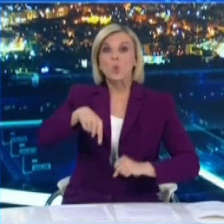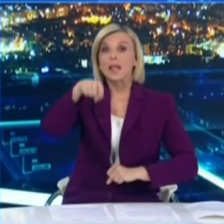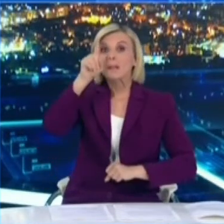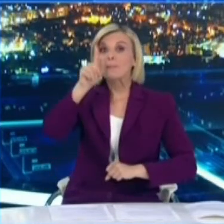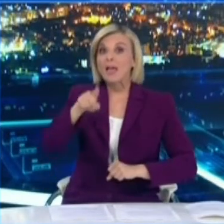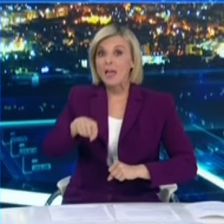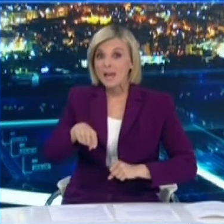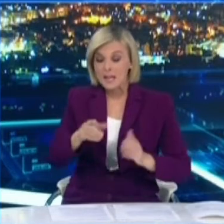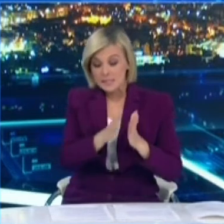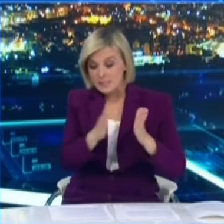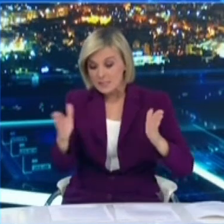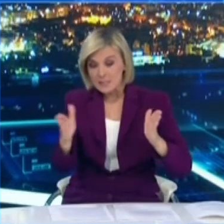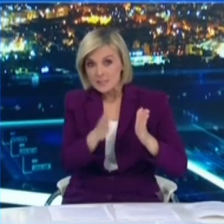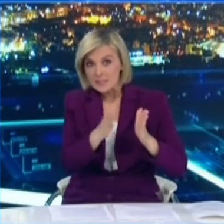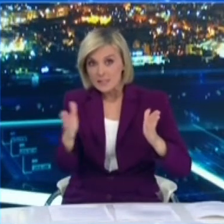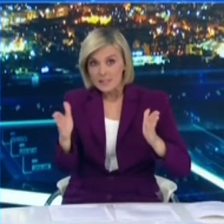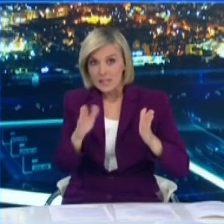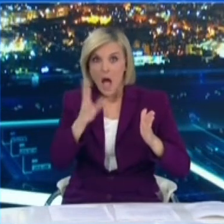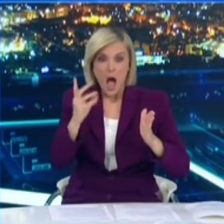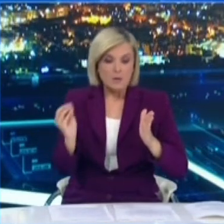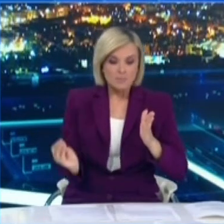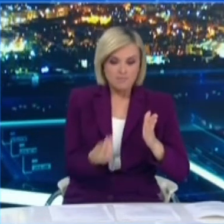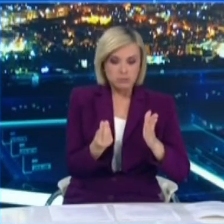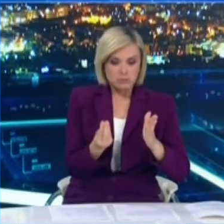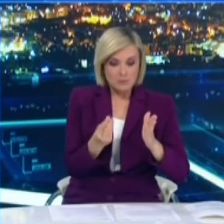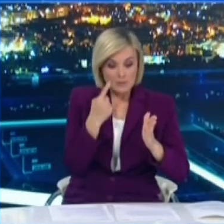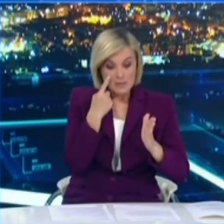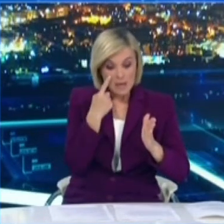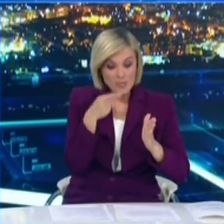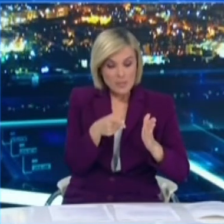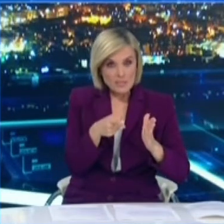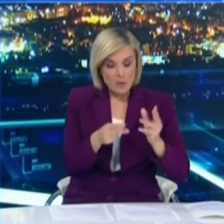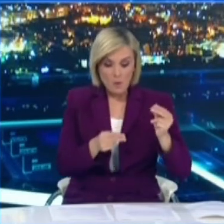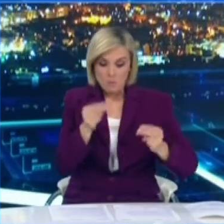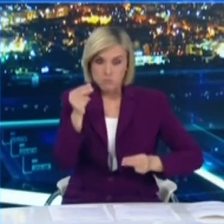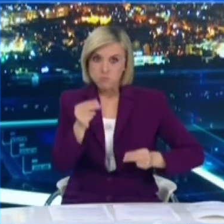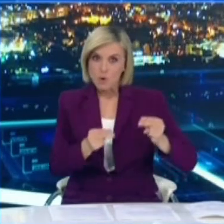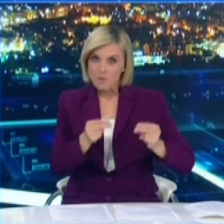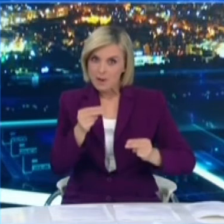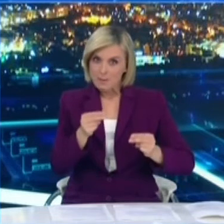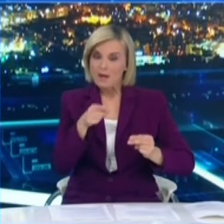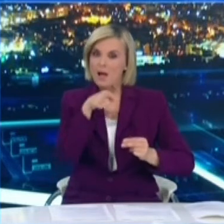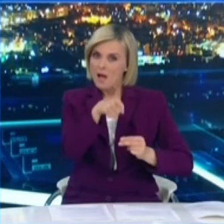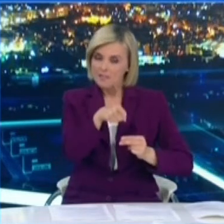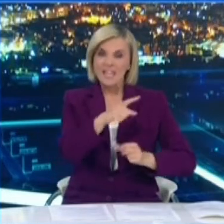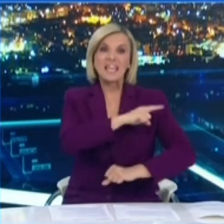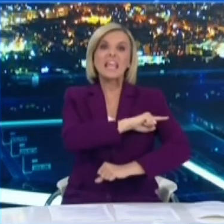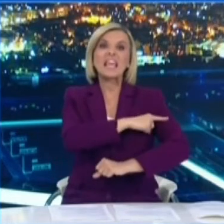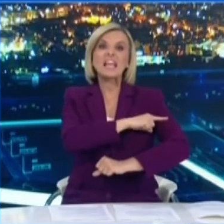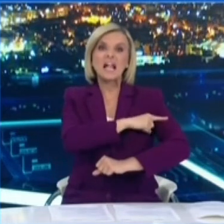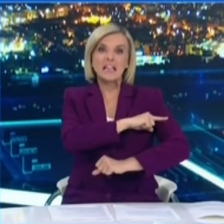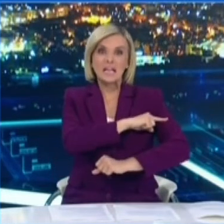ενέργεια, κίτρινη κάρτα, και αν κάτι τους προβληματίζει, να μπορούν να συμβουλεύονται και